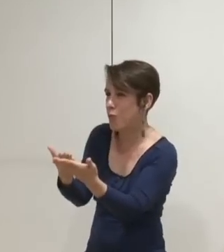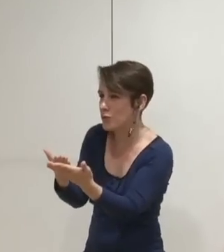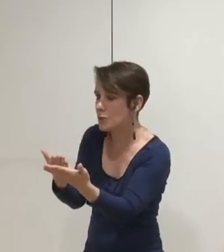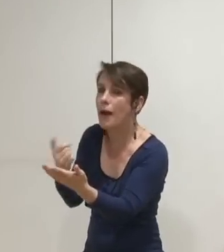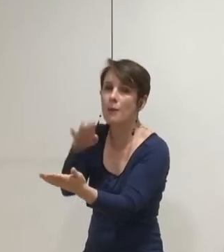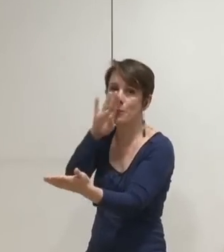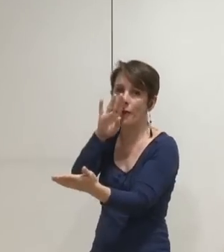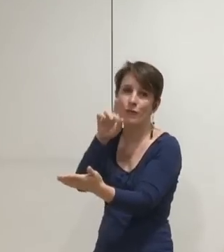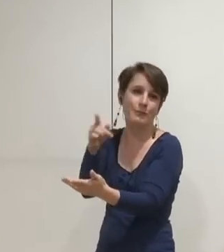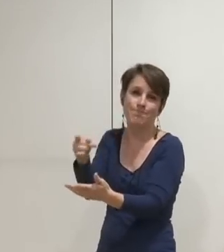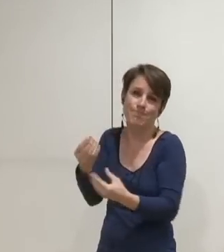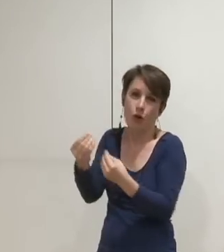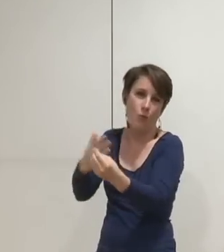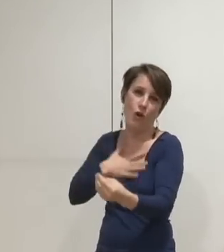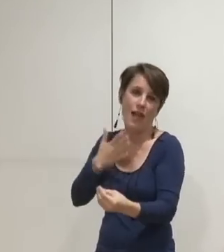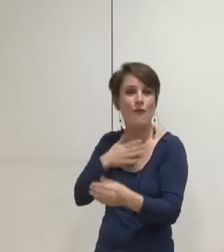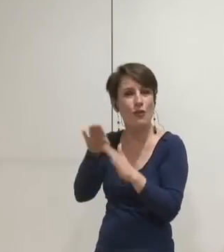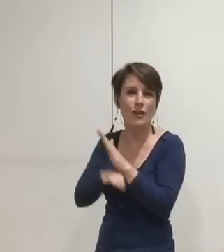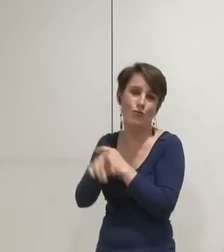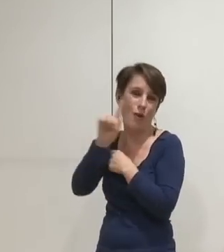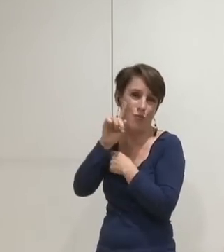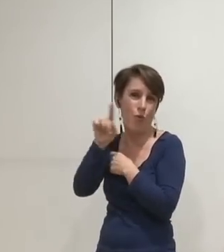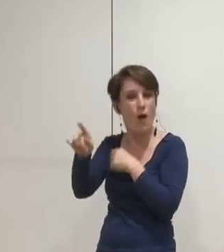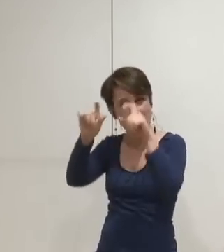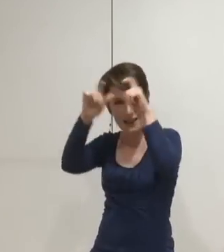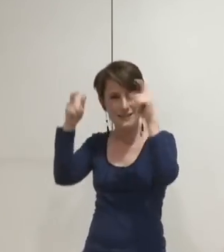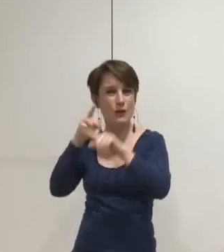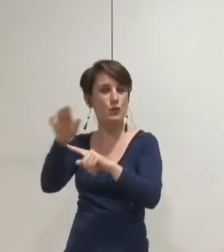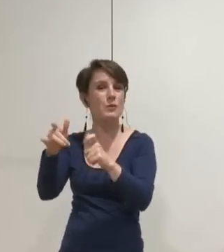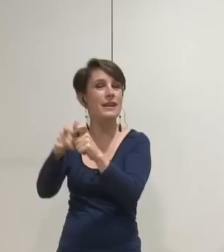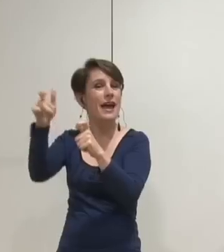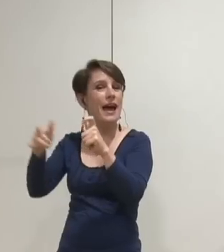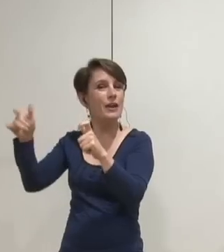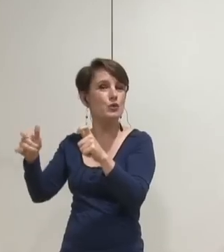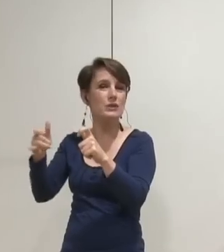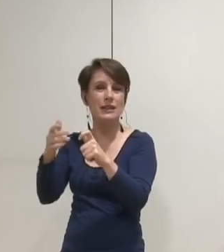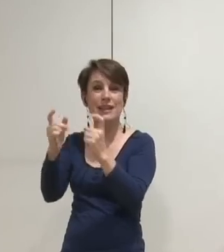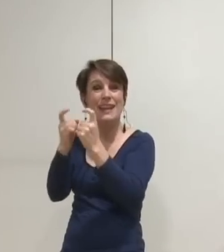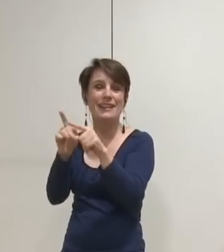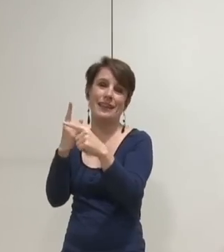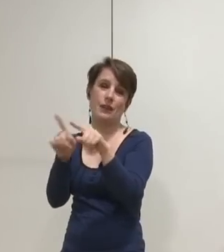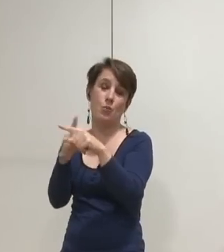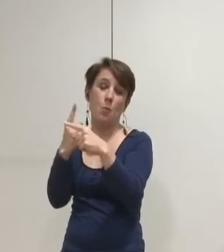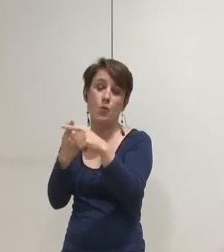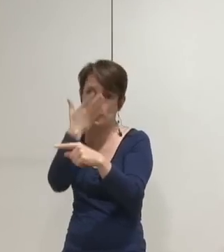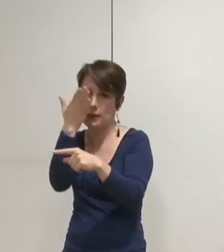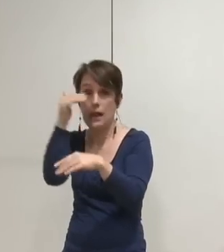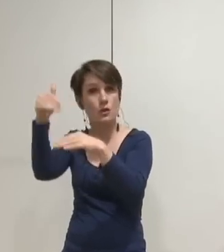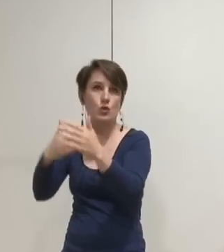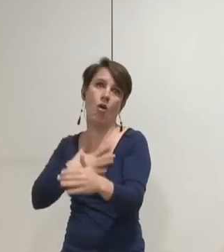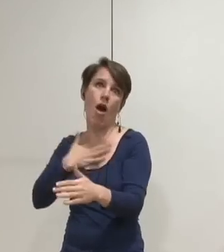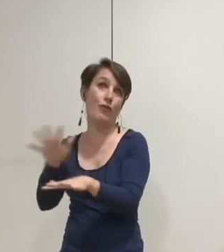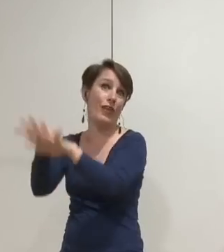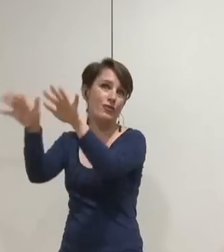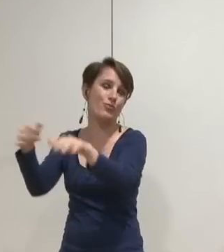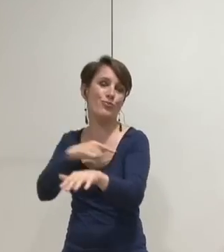satisfaisante eut égard aux acquis sociaux propres au statut des personnels des industries électriques et gazières par ailleurs rappelons quand même que les